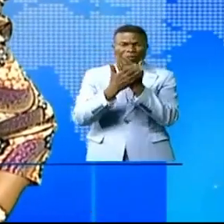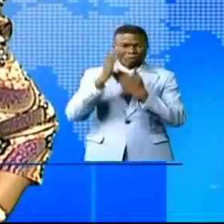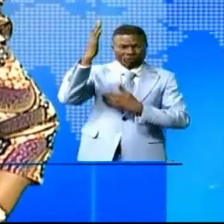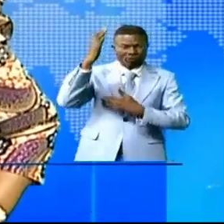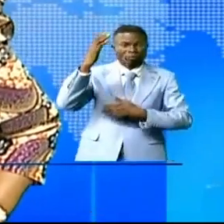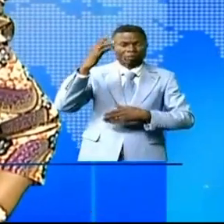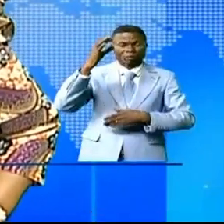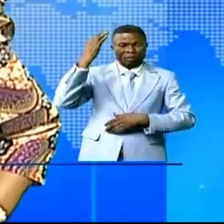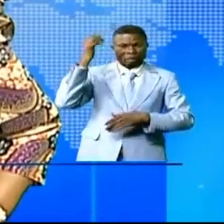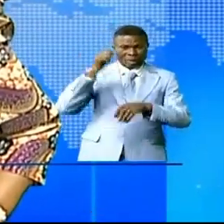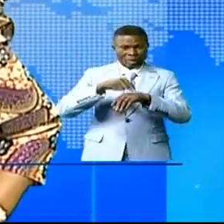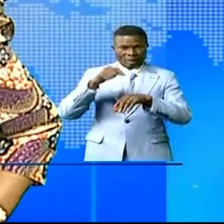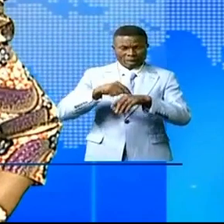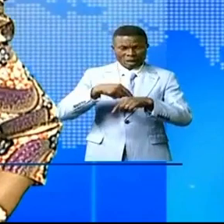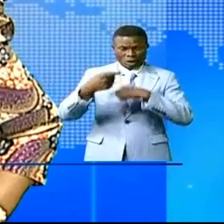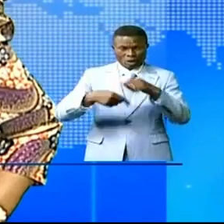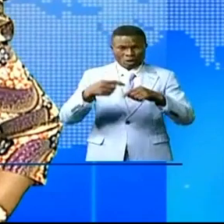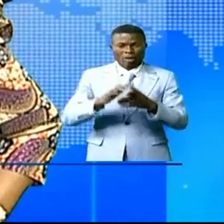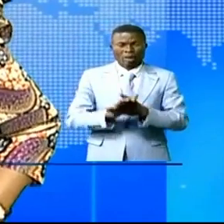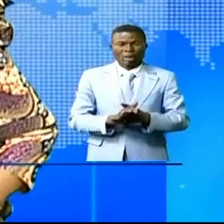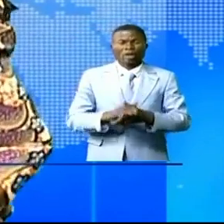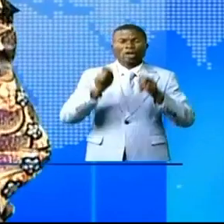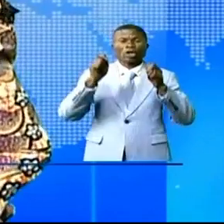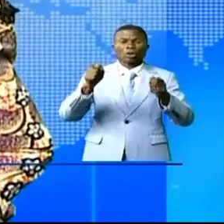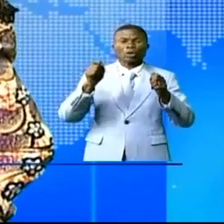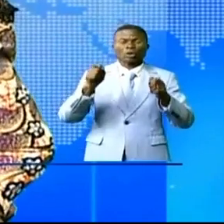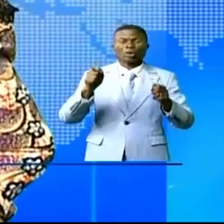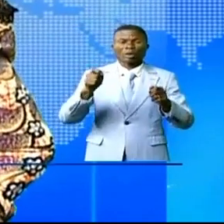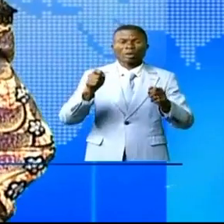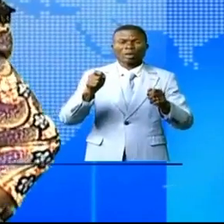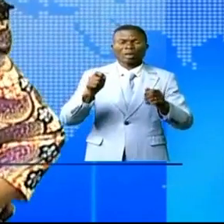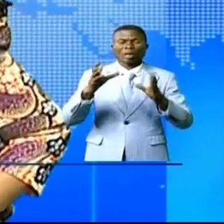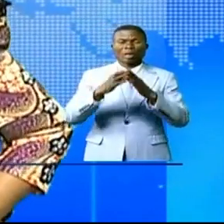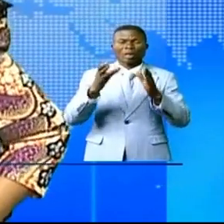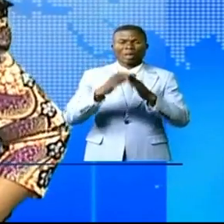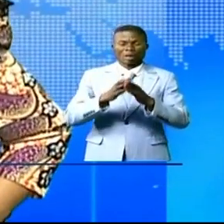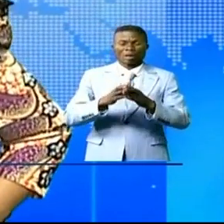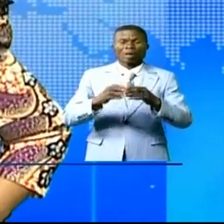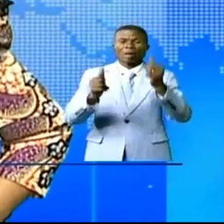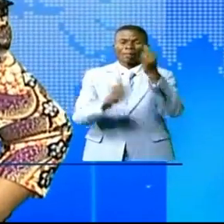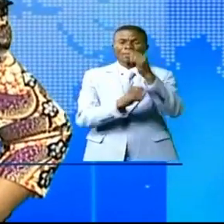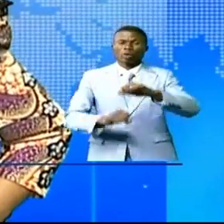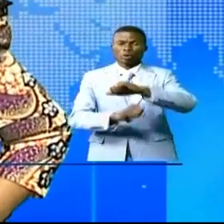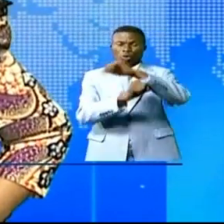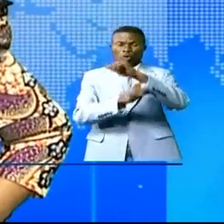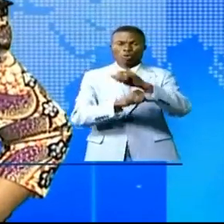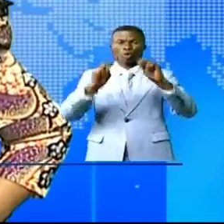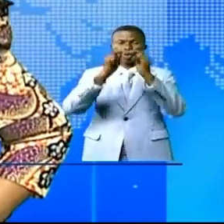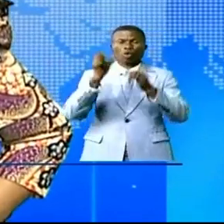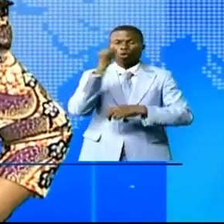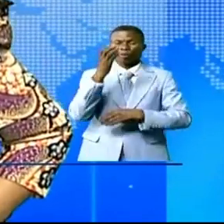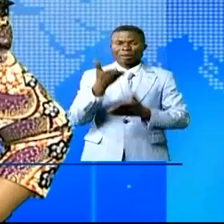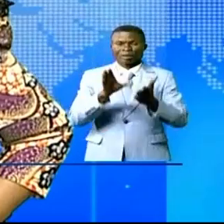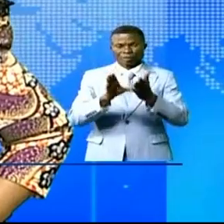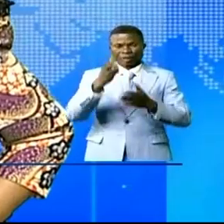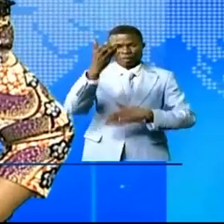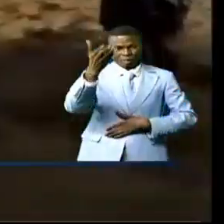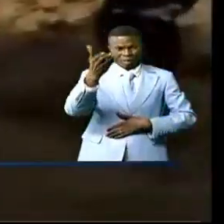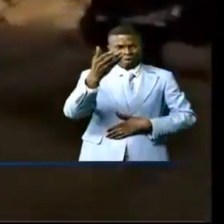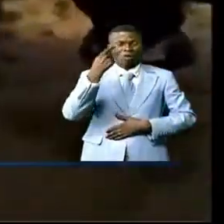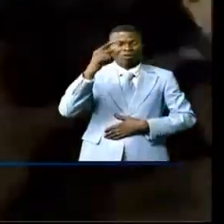à lens fait aujourd'hui au cours d'un point de presse tenu par le producteur de cette prestation scénique erika bomba et bijoux et qu'en